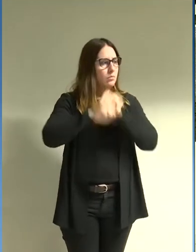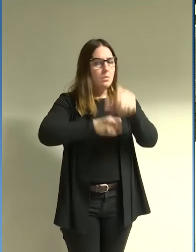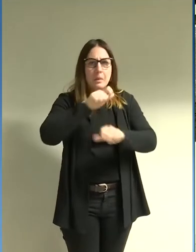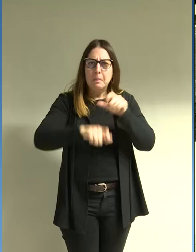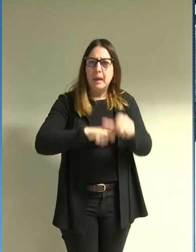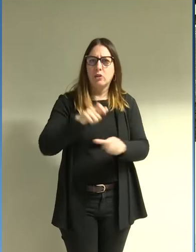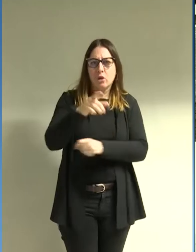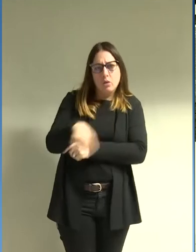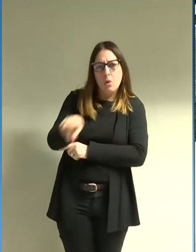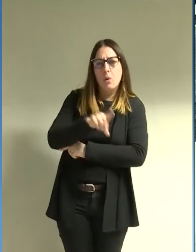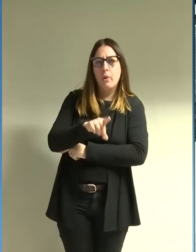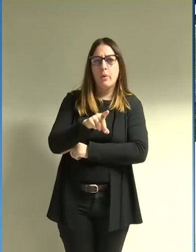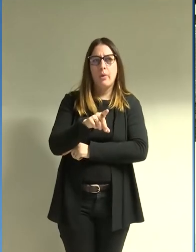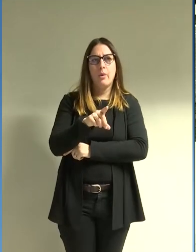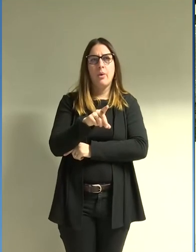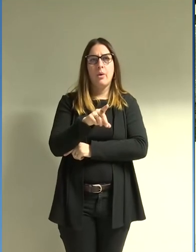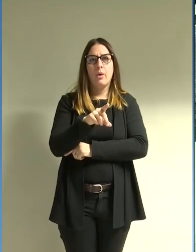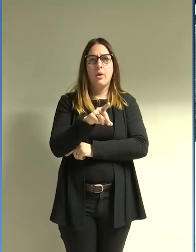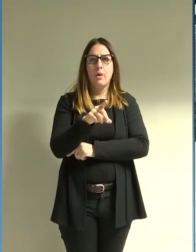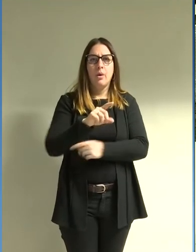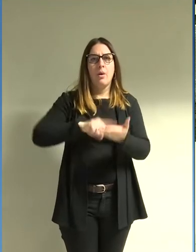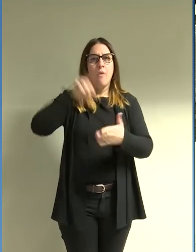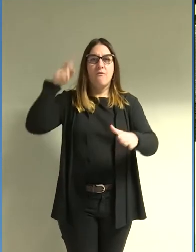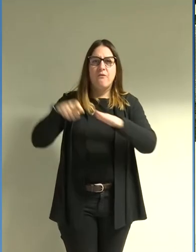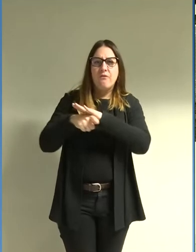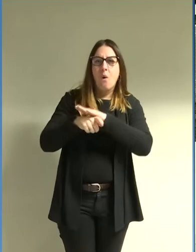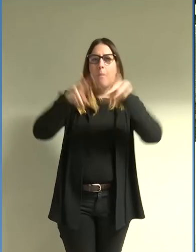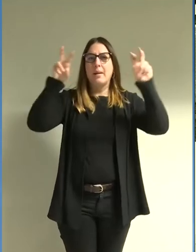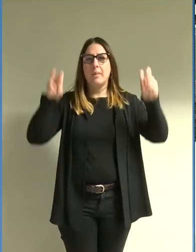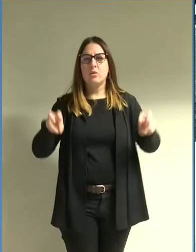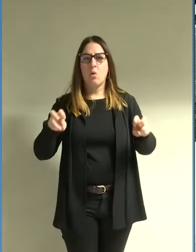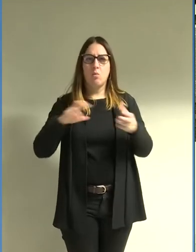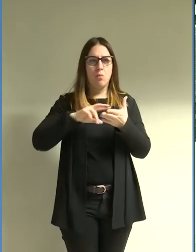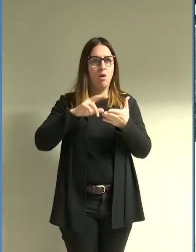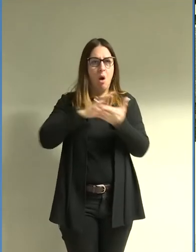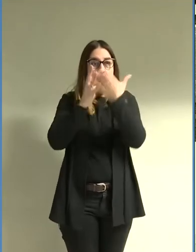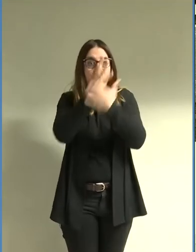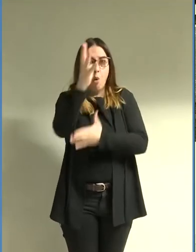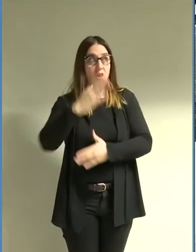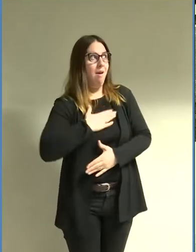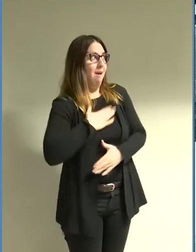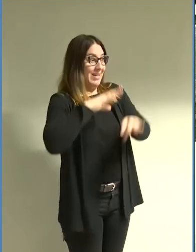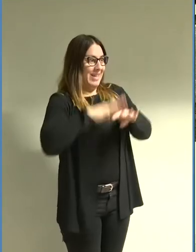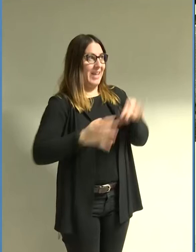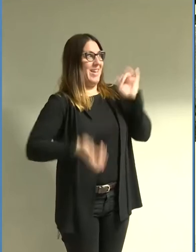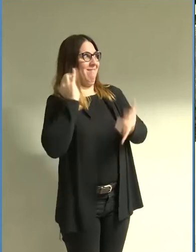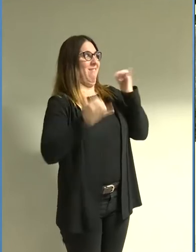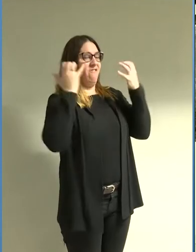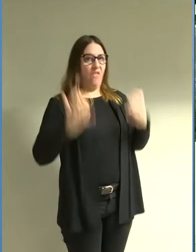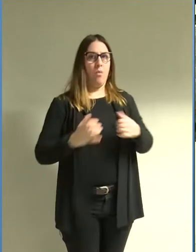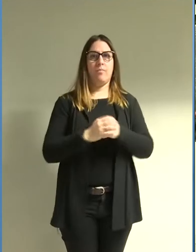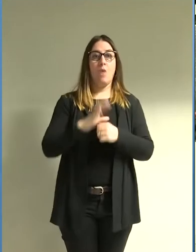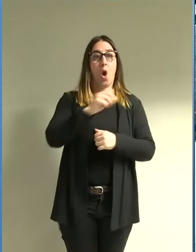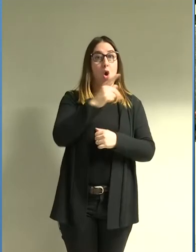kiki ceux qui prennent les fonds de participation des habitants pour faire un projet sur leur quartier il ya des gens qui se servent des